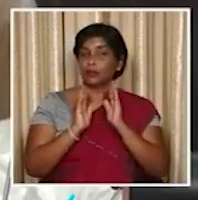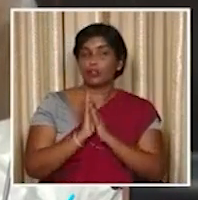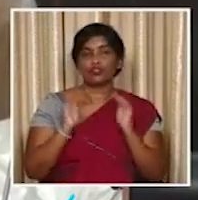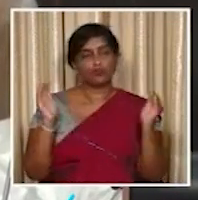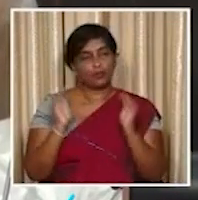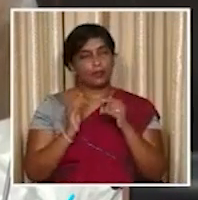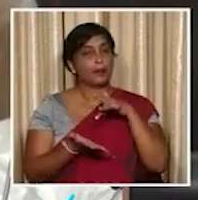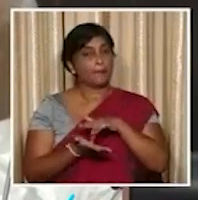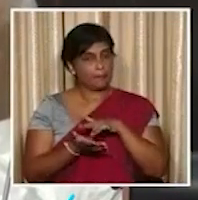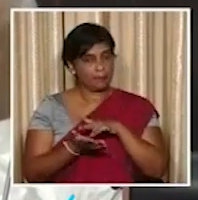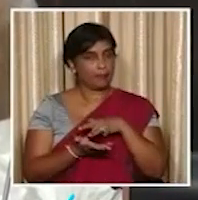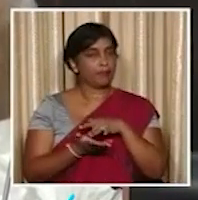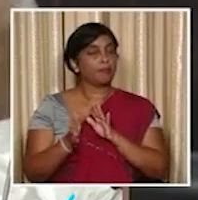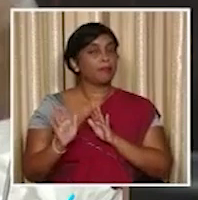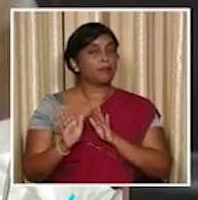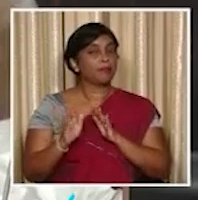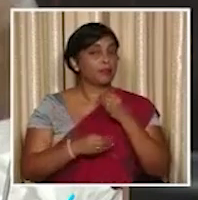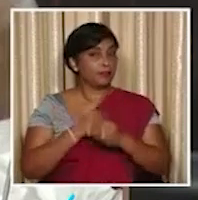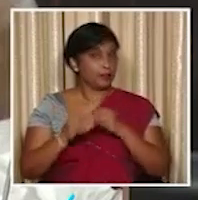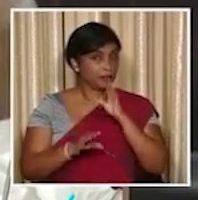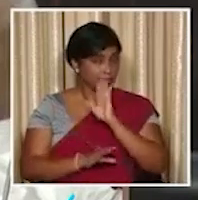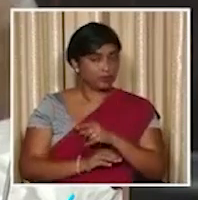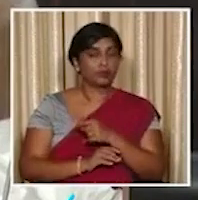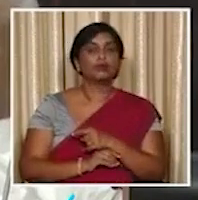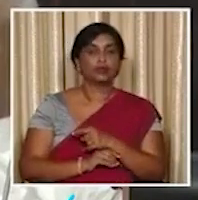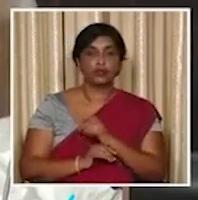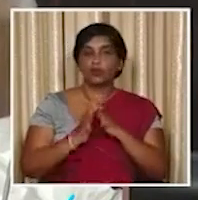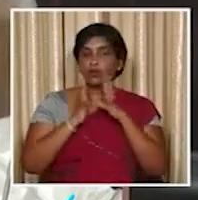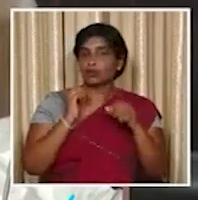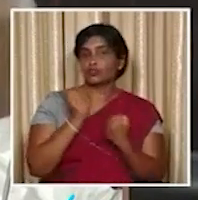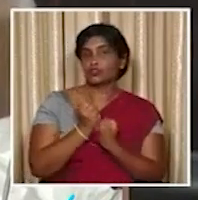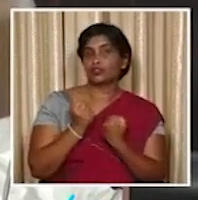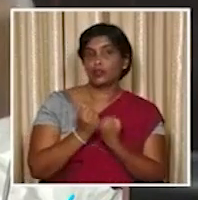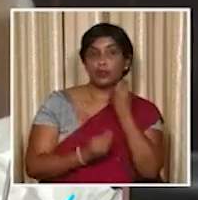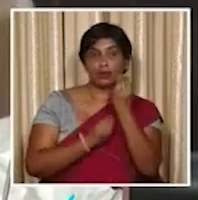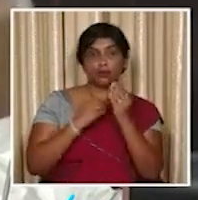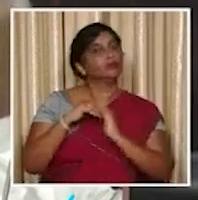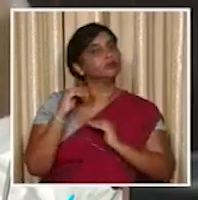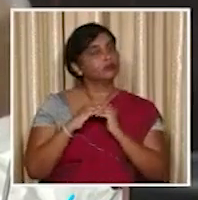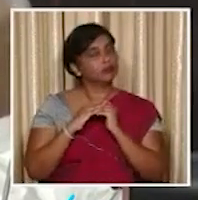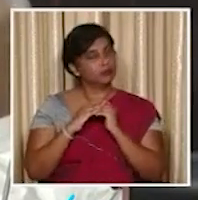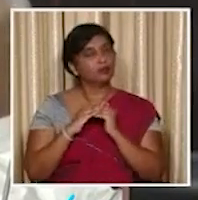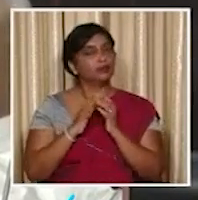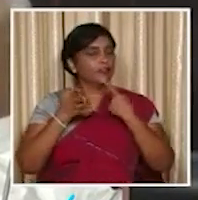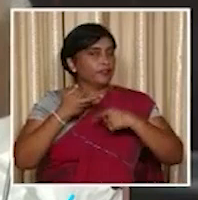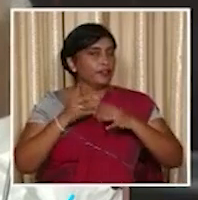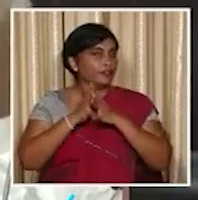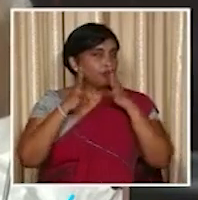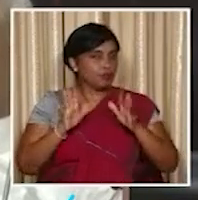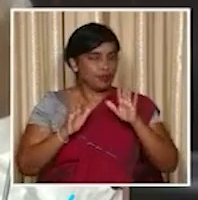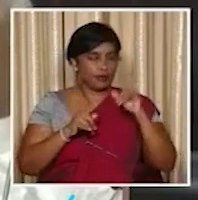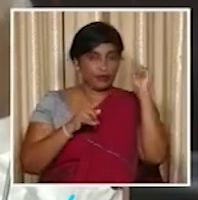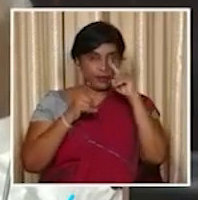මධ්‍යම පරිමාණ කර්මාන්ත සඳහා විශාල අනුබලයක් ලබා දෙන ක්‍රියාමාර්ග ගණනාවක් පළමුණු